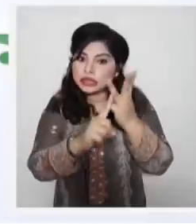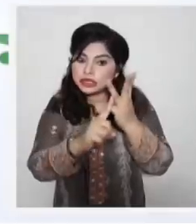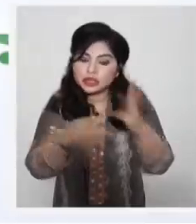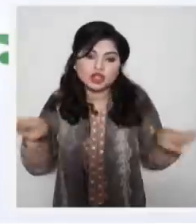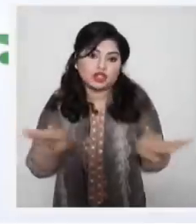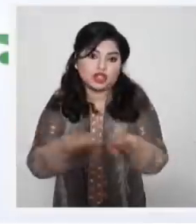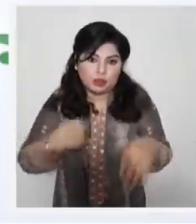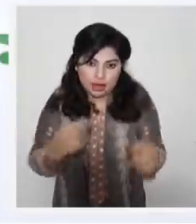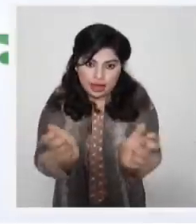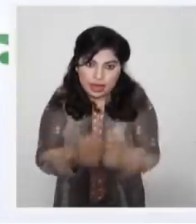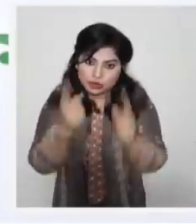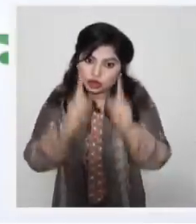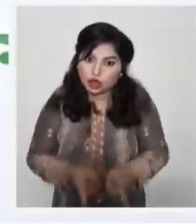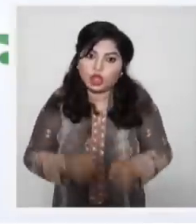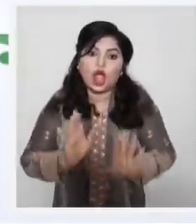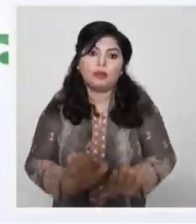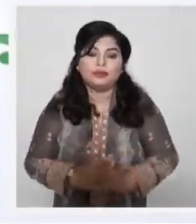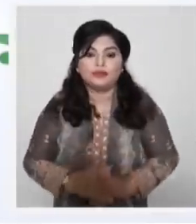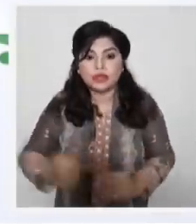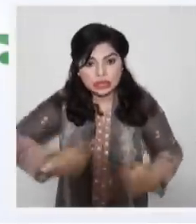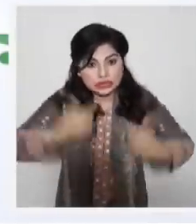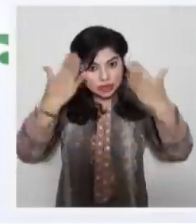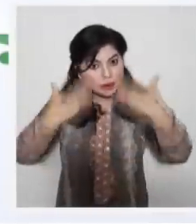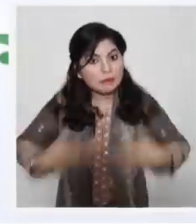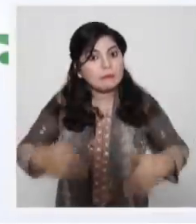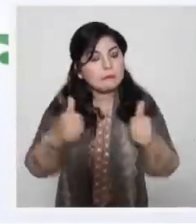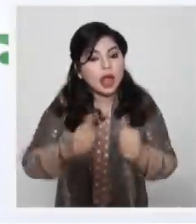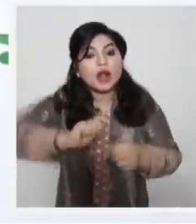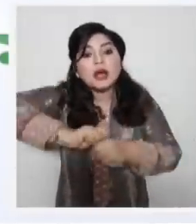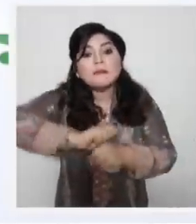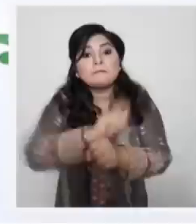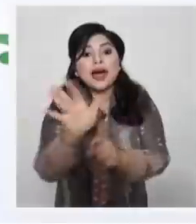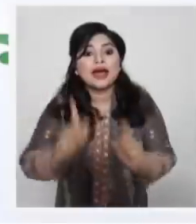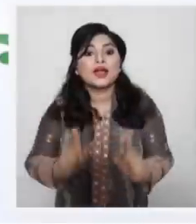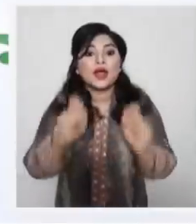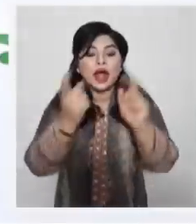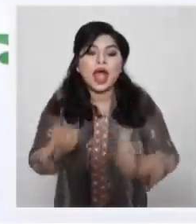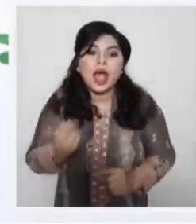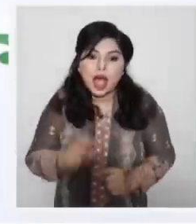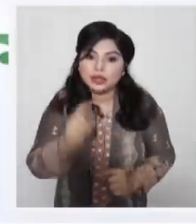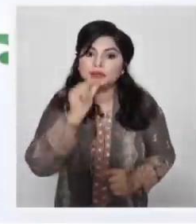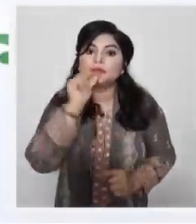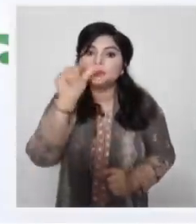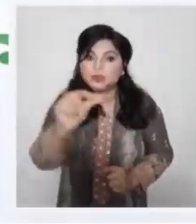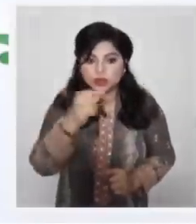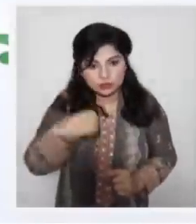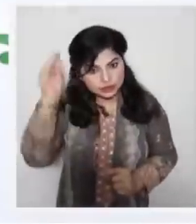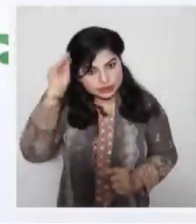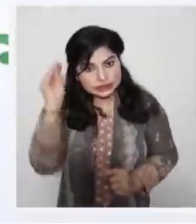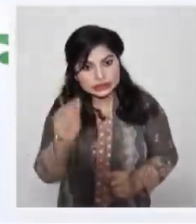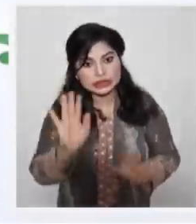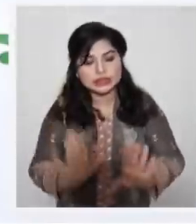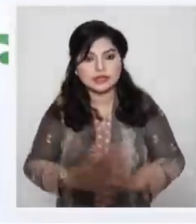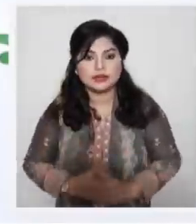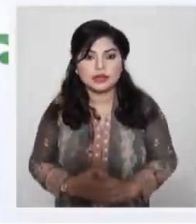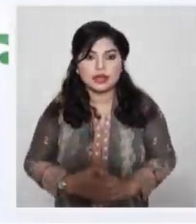সামাজিক দূরত্ব বজায় রাখুন এবং এই তিনটি একসাথেই সমানভাবে আমাদের করতে হবে সুরক্ষিত থাকবার জন্য